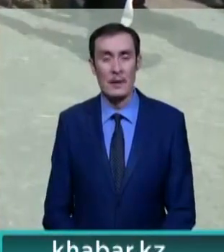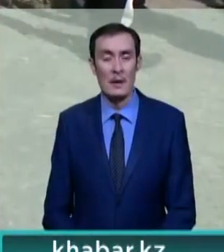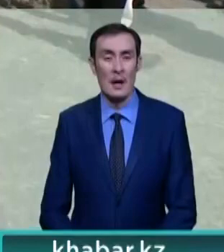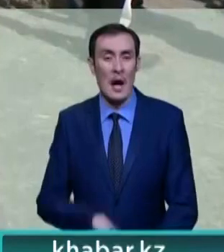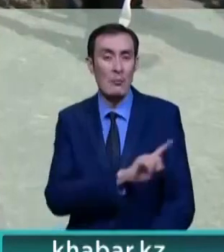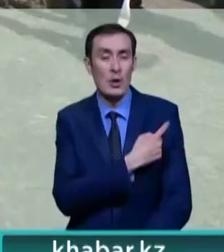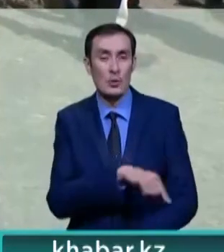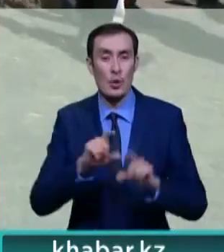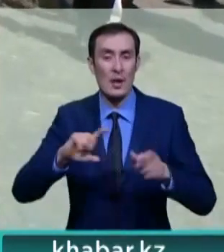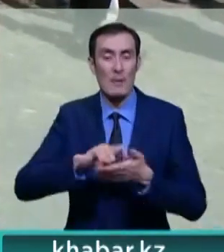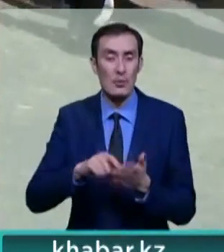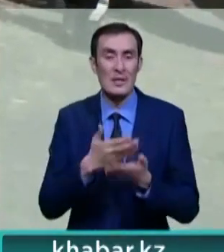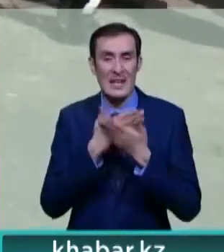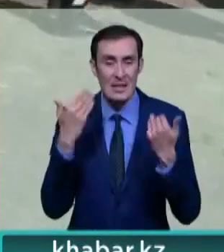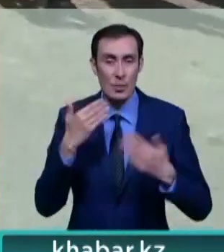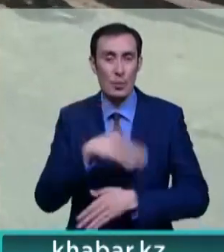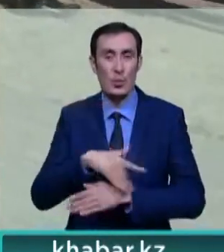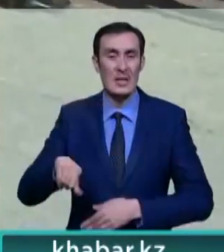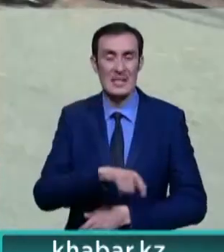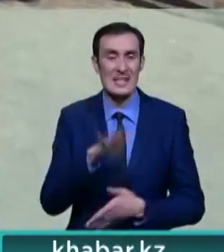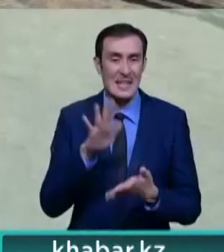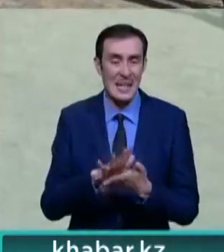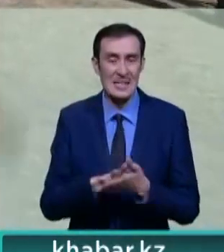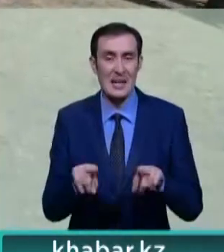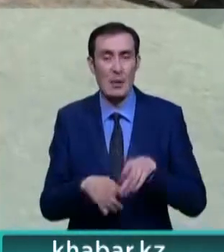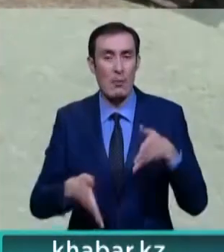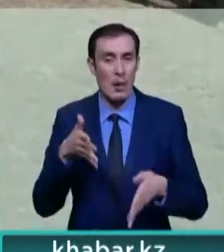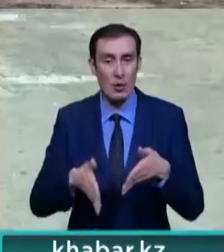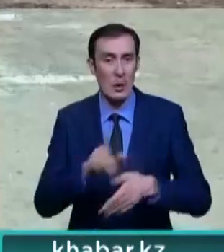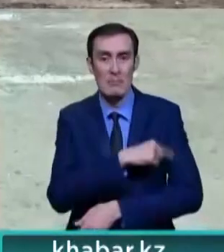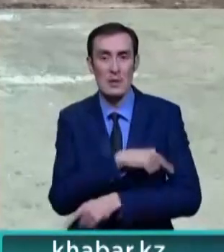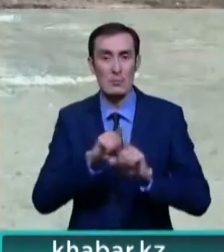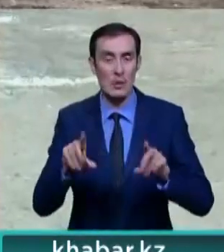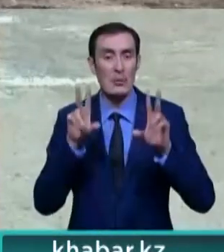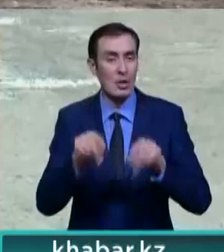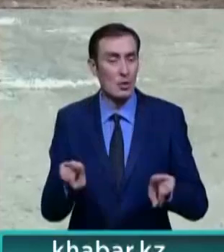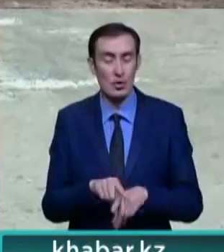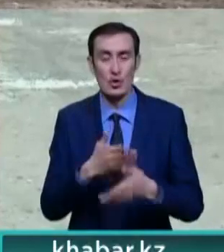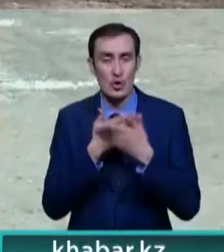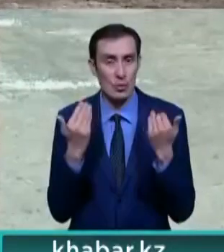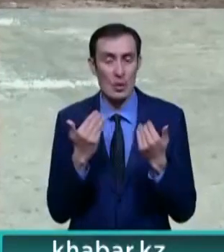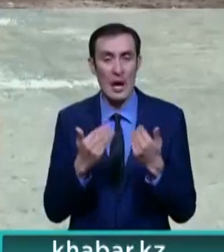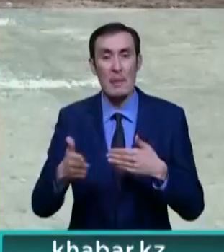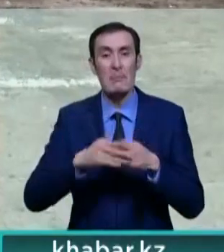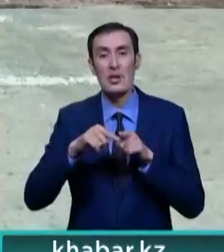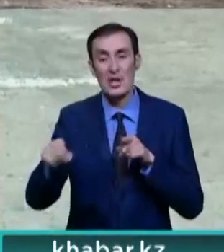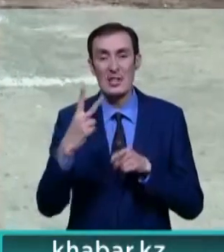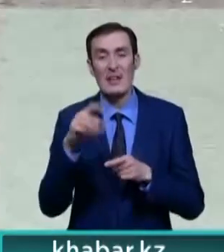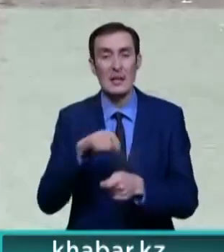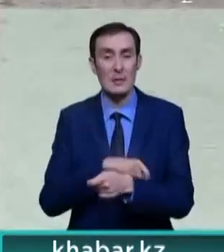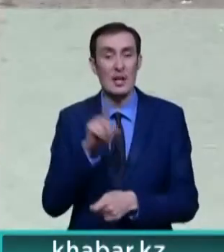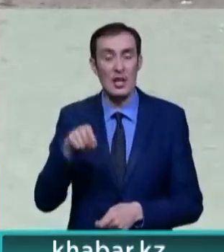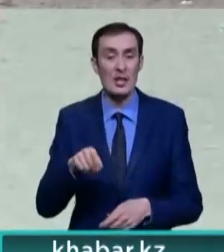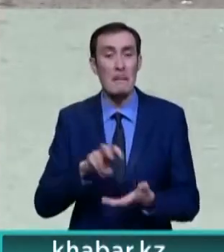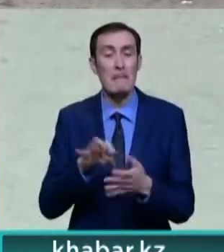Фельдшерско-амбулаторного пункта нету, улицы грязные, болото. Обещали медпункт, ничего. А до ближайшего 2 километра, поэтому даже болеть